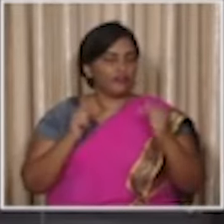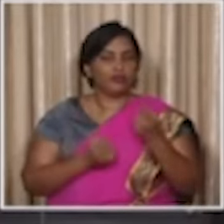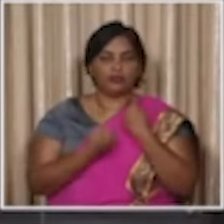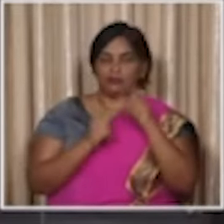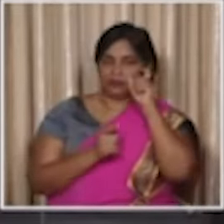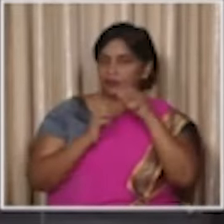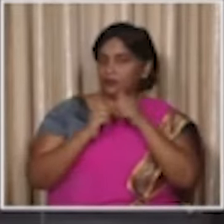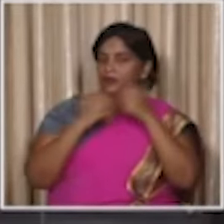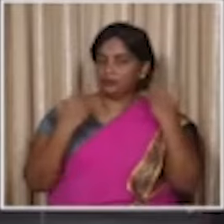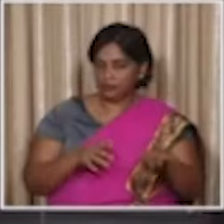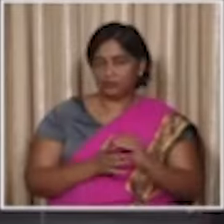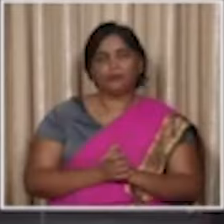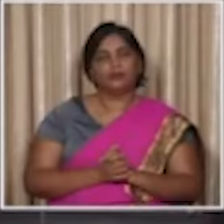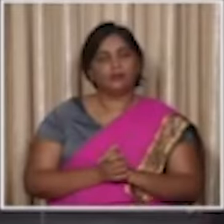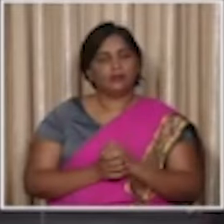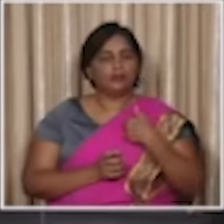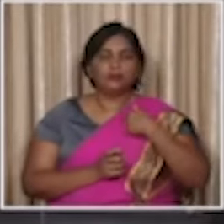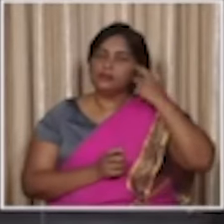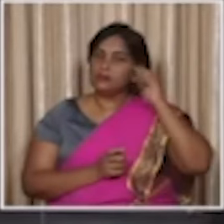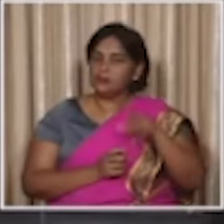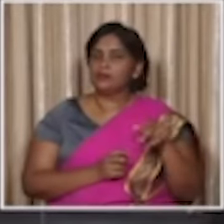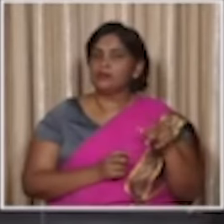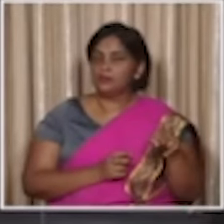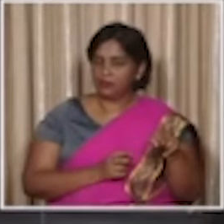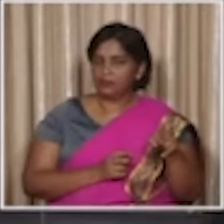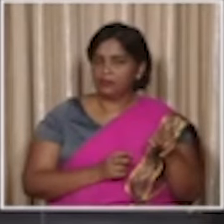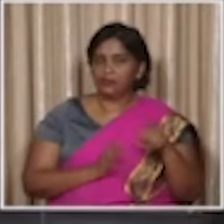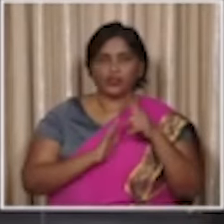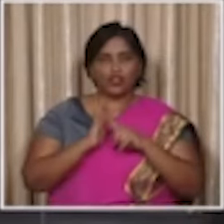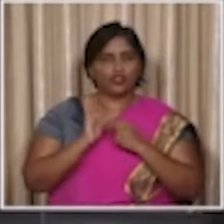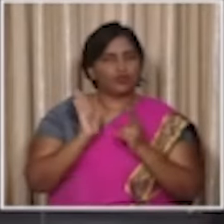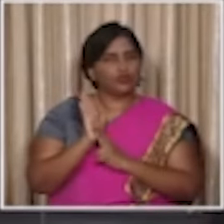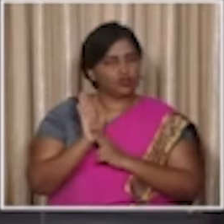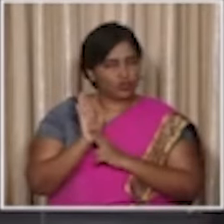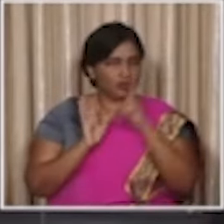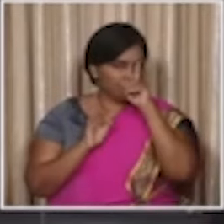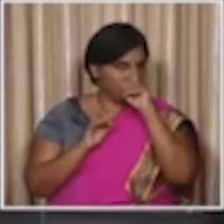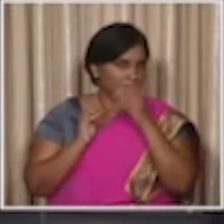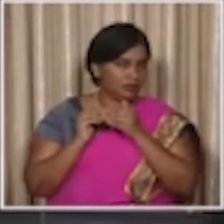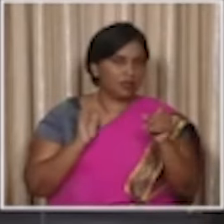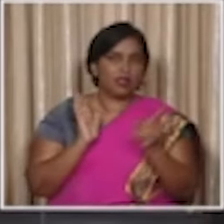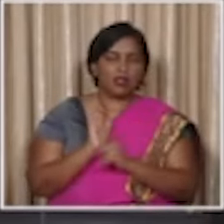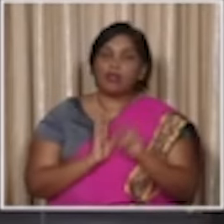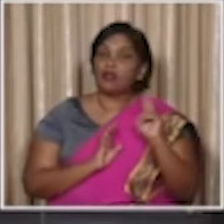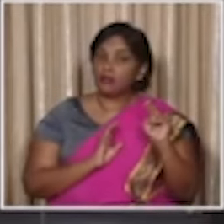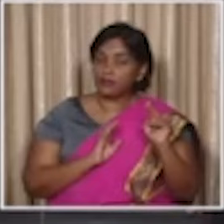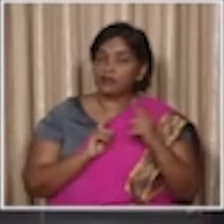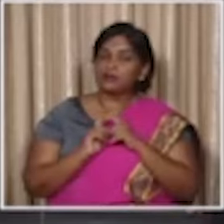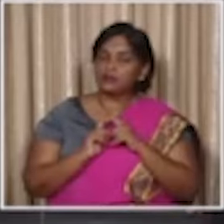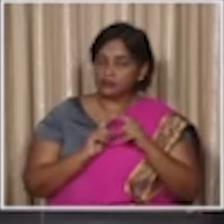සලකා බලලා අවසන් කළා තියෙනවා අපි බලාපොරොත්තු වෙනවා ජූනි මාසයේ ඉඳලා මේ ලක්ෂ 20ක